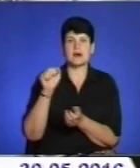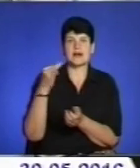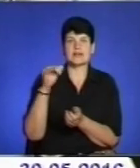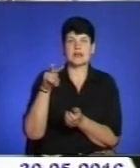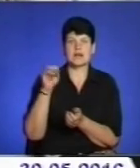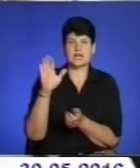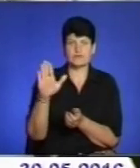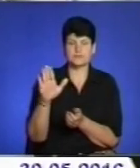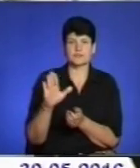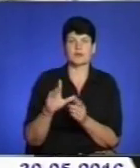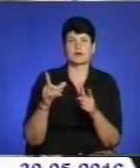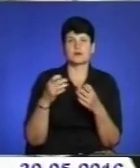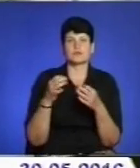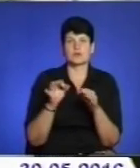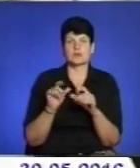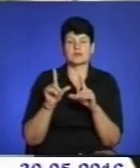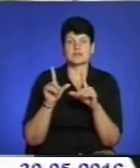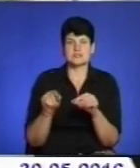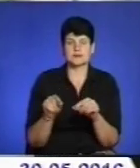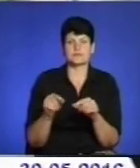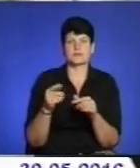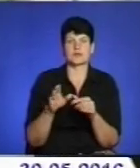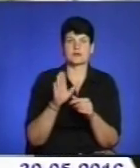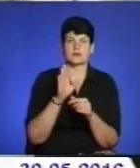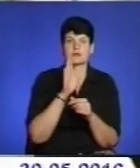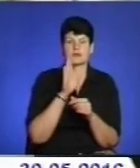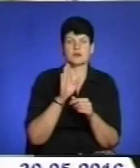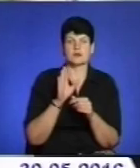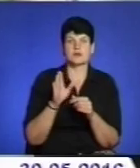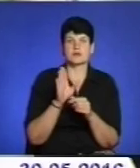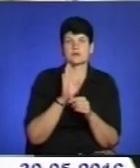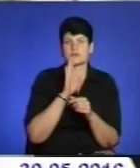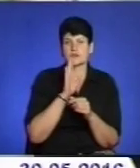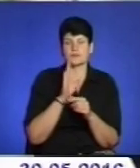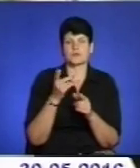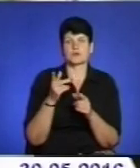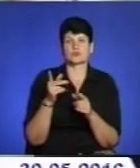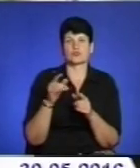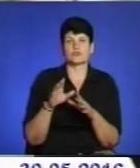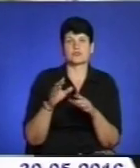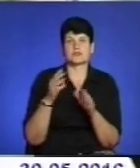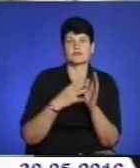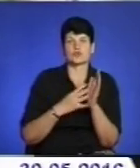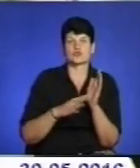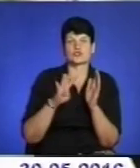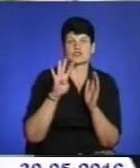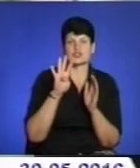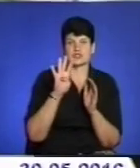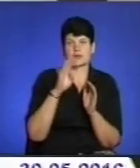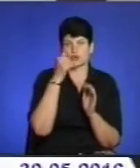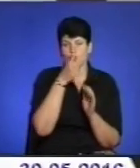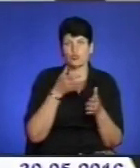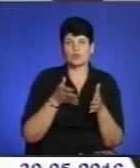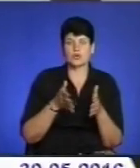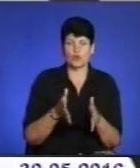на неповнолітнього велосипедиста 2004 року народження. Від отриманих травм велосипедист загинув на місці події.